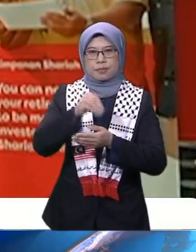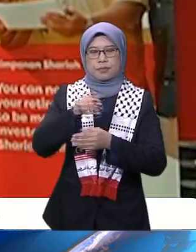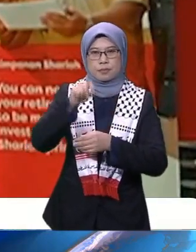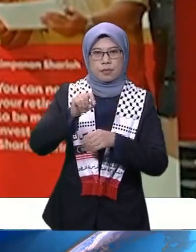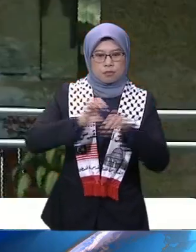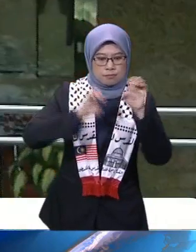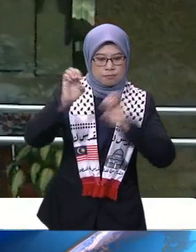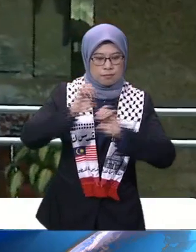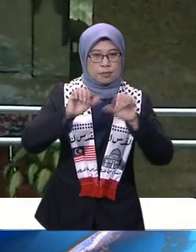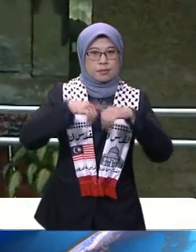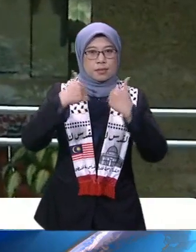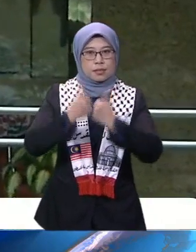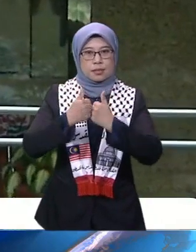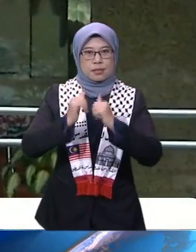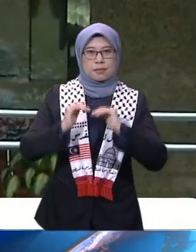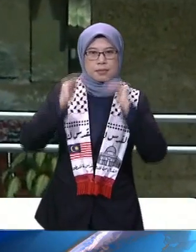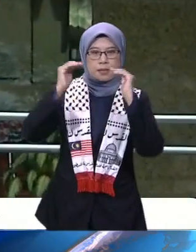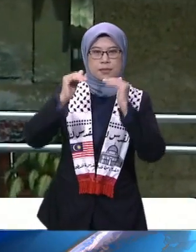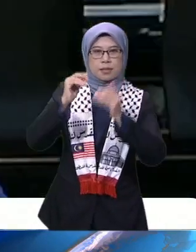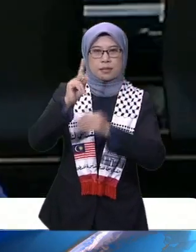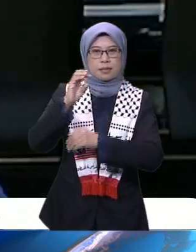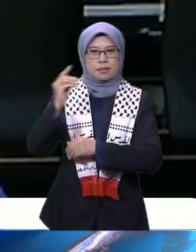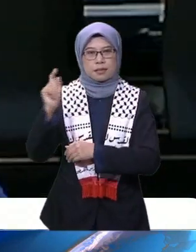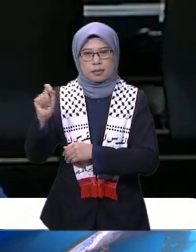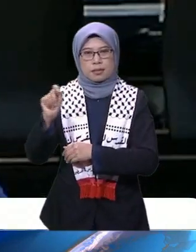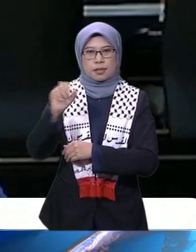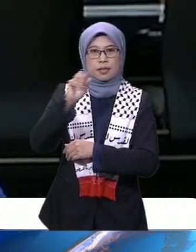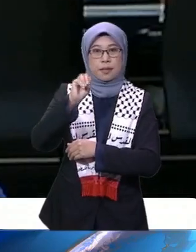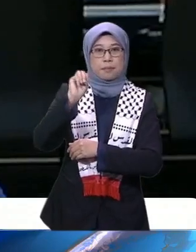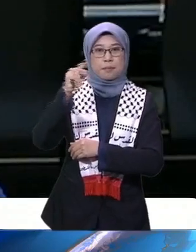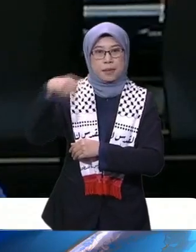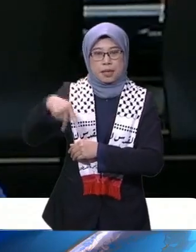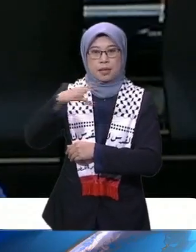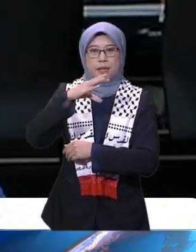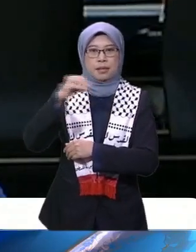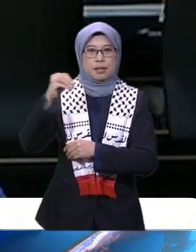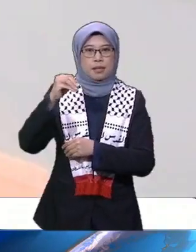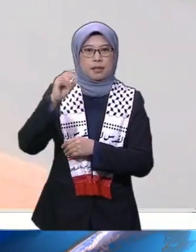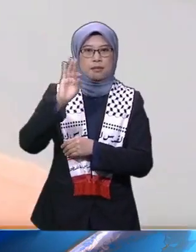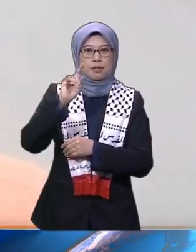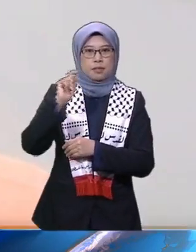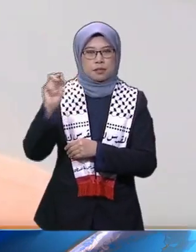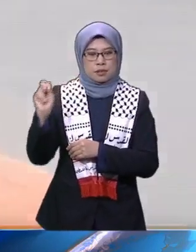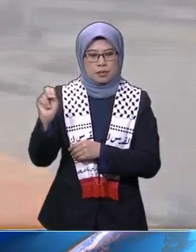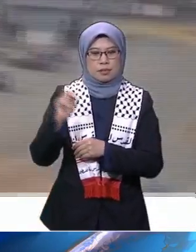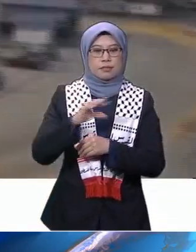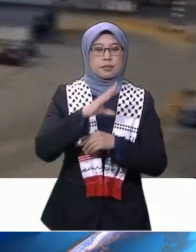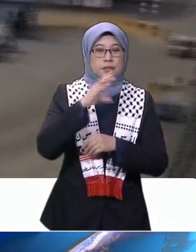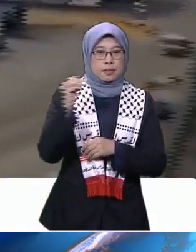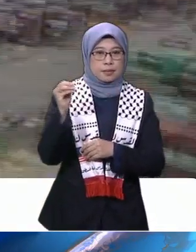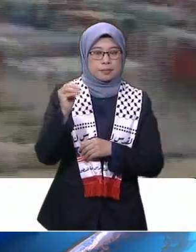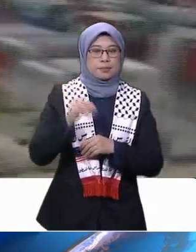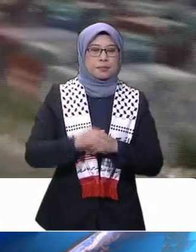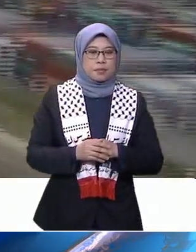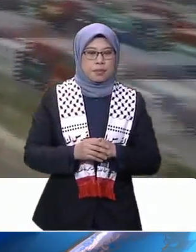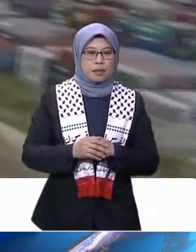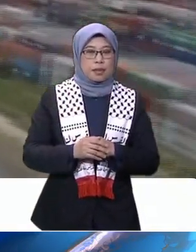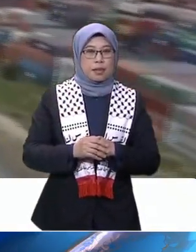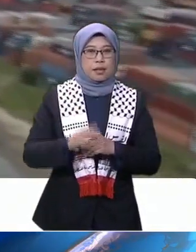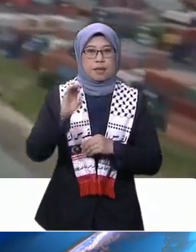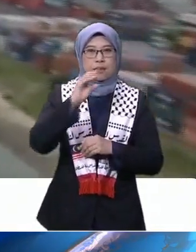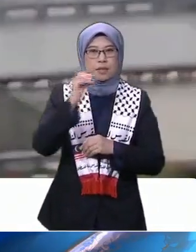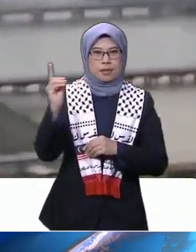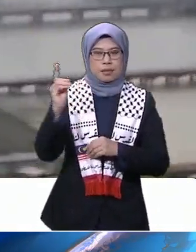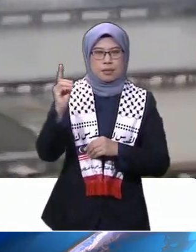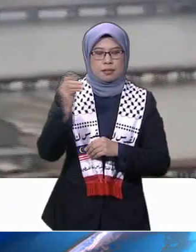dinilai oleh agensi penarafan kredit seperti S&P dan Fitch Ratings. Malaysian government credit standing and